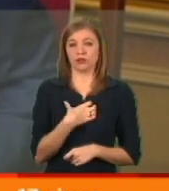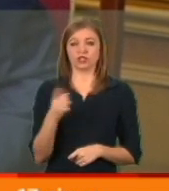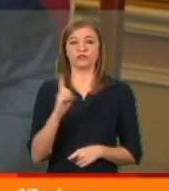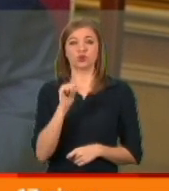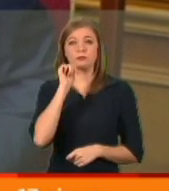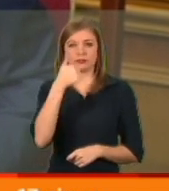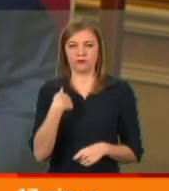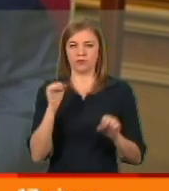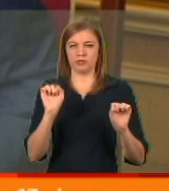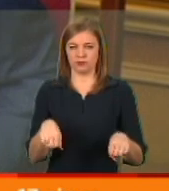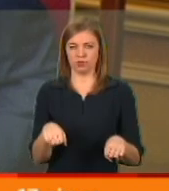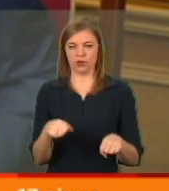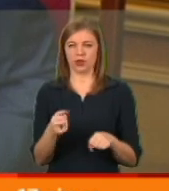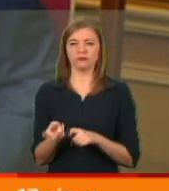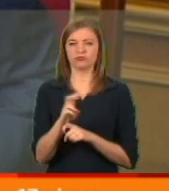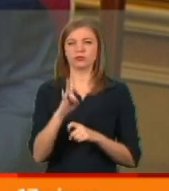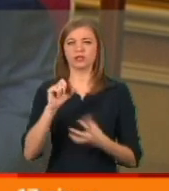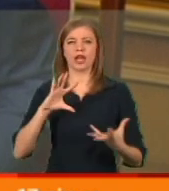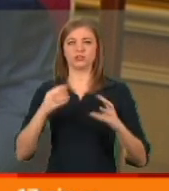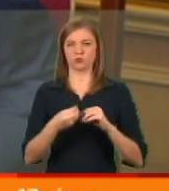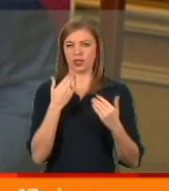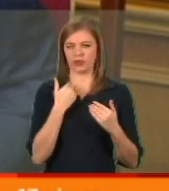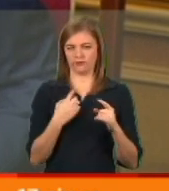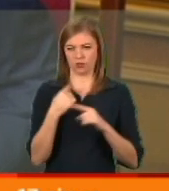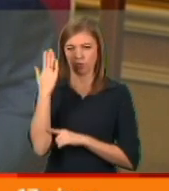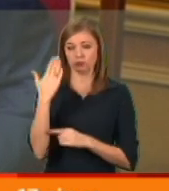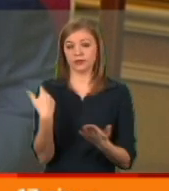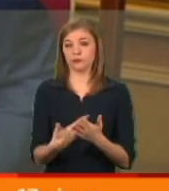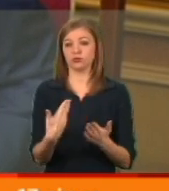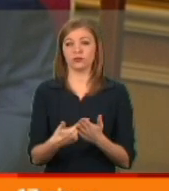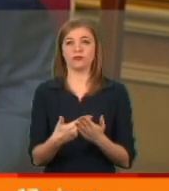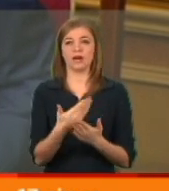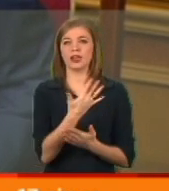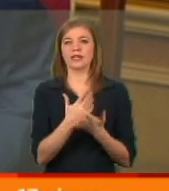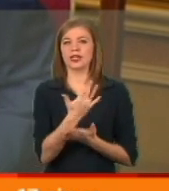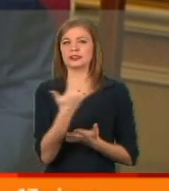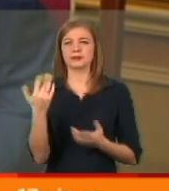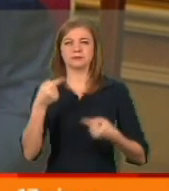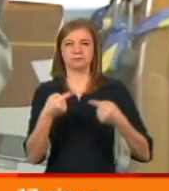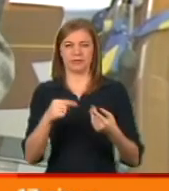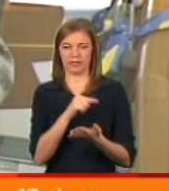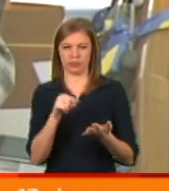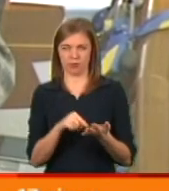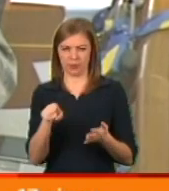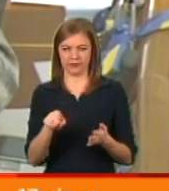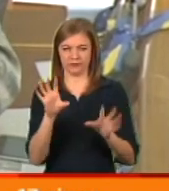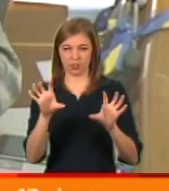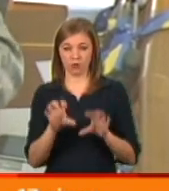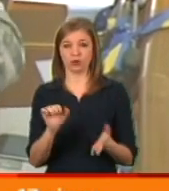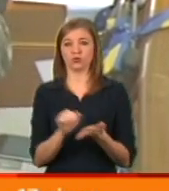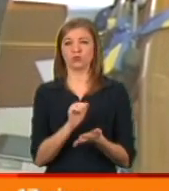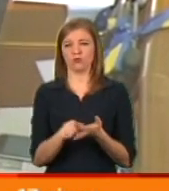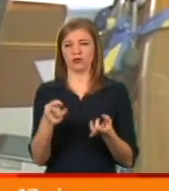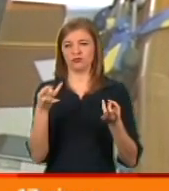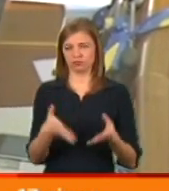щоб ми завтра змогли вийти на результативне голосування. Буквально кілька є спільних моментів в цьому законі. Документ